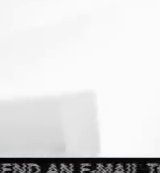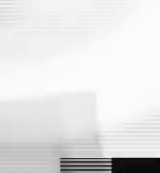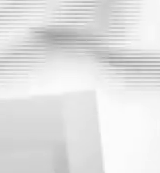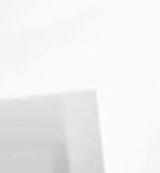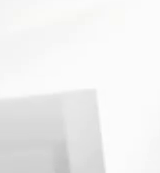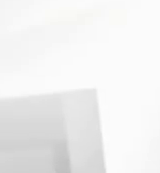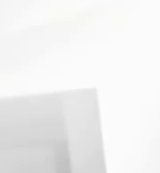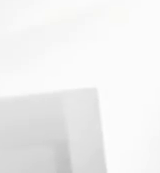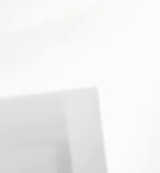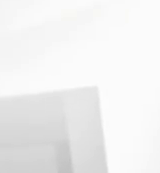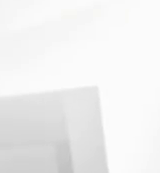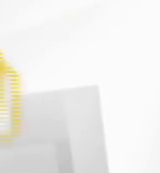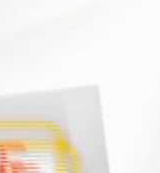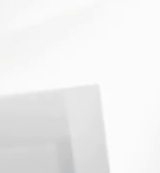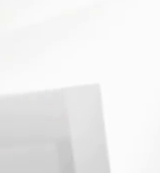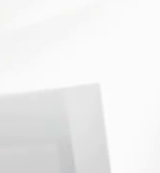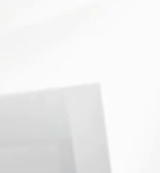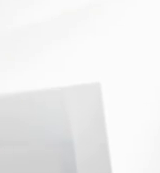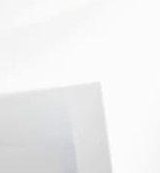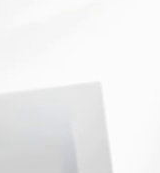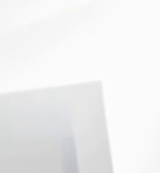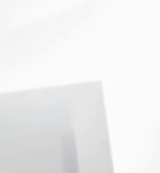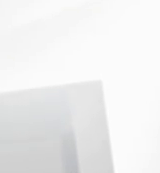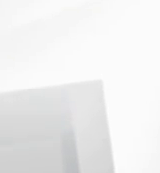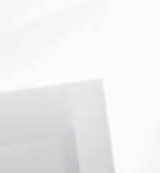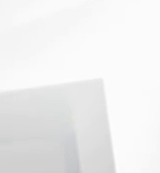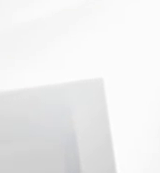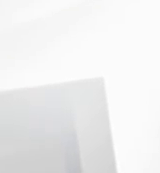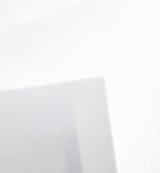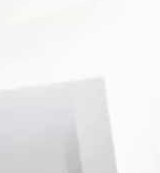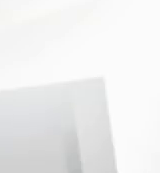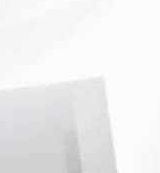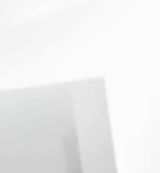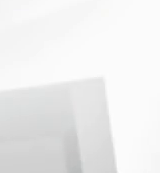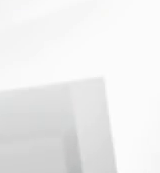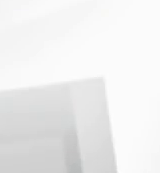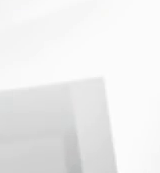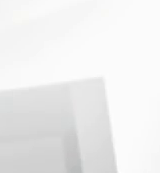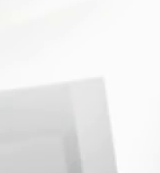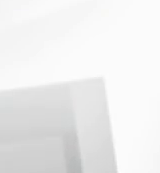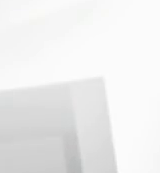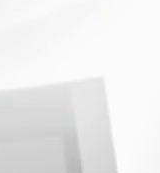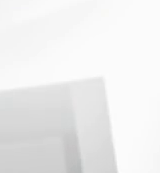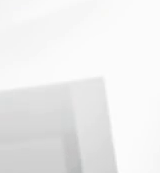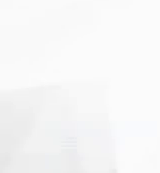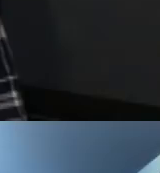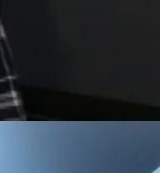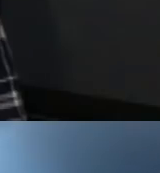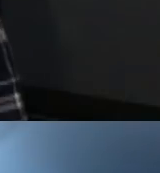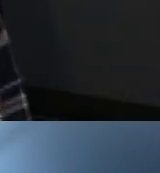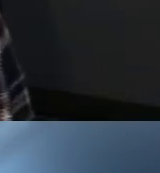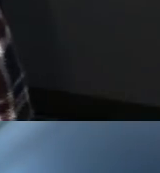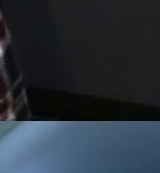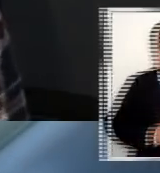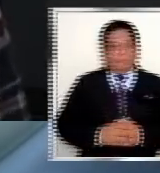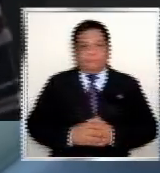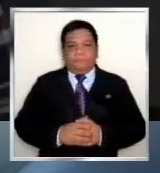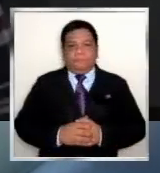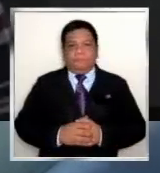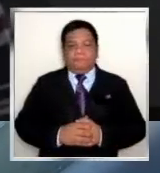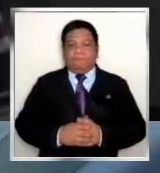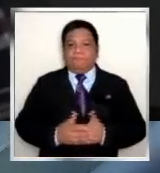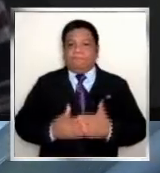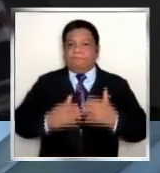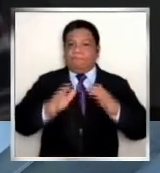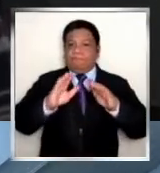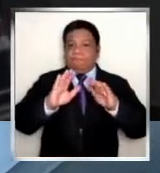ang hulat panahon ng ekspertong totoo na Daniel Mangtani Cruz. O mga puso, ha?